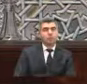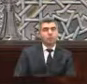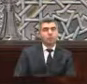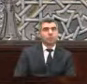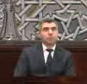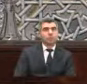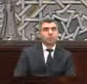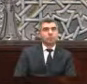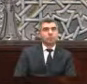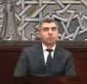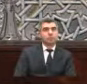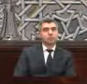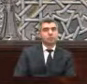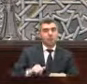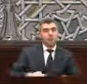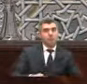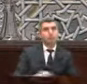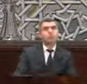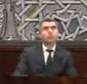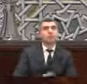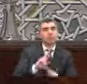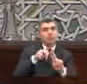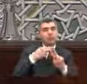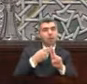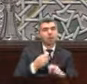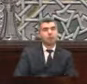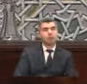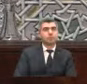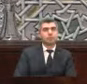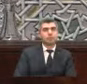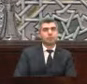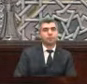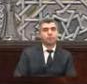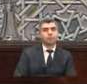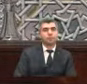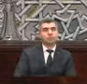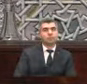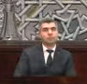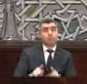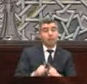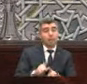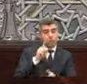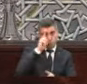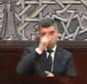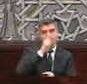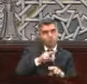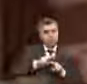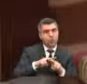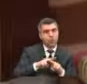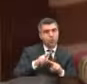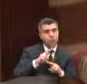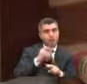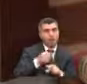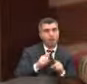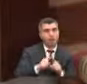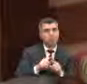لا تعقيب. السيد الوزير زادوا شي حاجة؟ السيد النائب غير طمأن إن شاء الله، تكزيرت غنديروا بإذن الله.